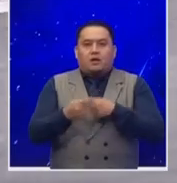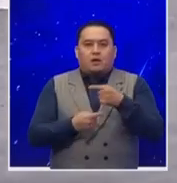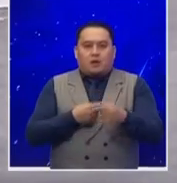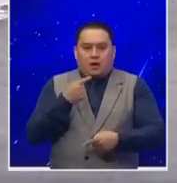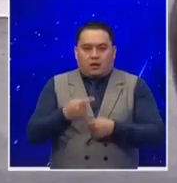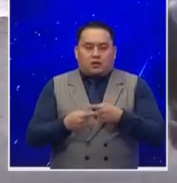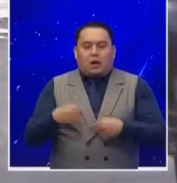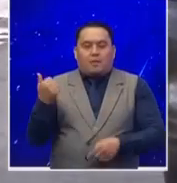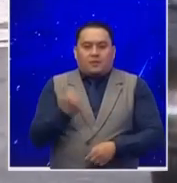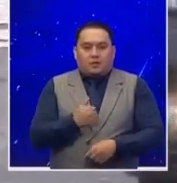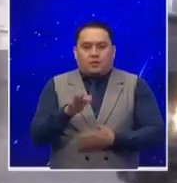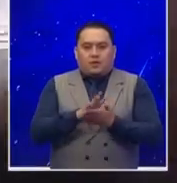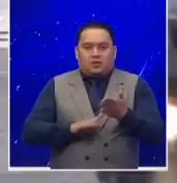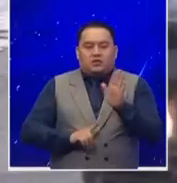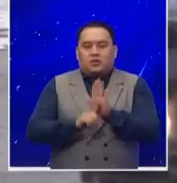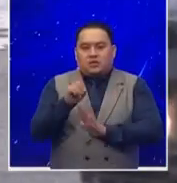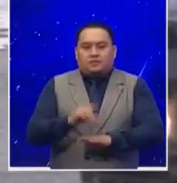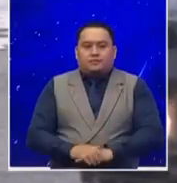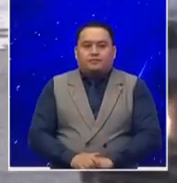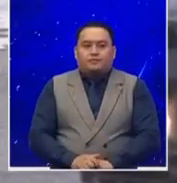толқын келер аптаның аяғында басталмақ.